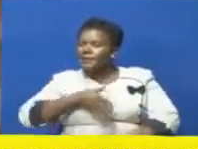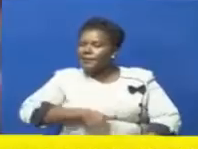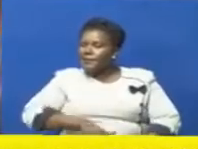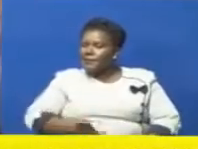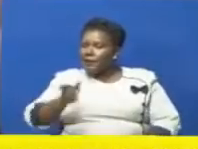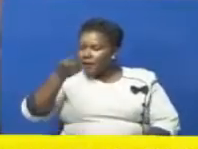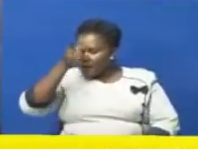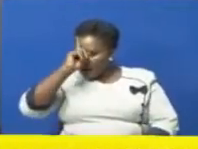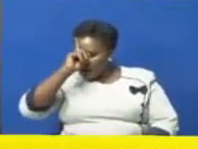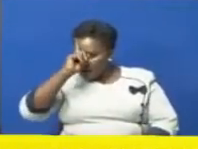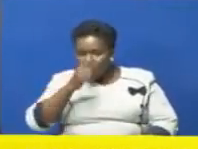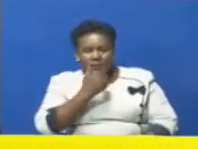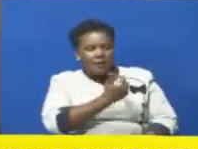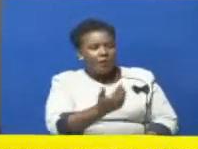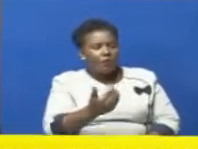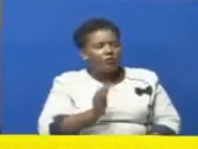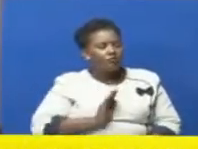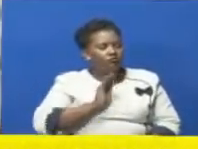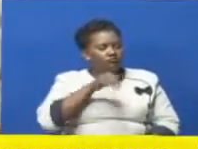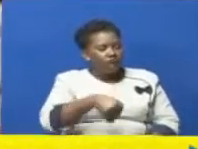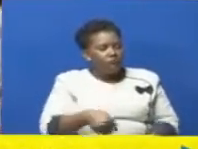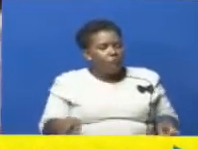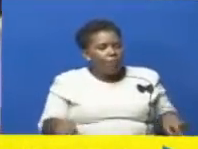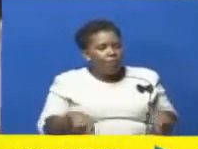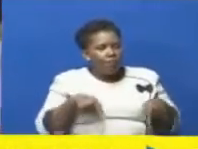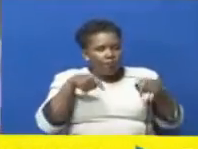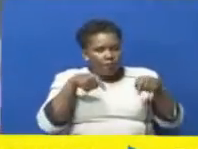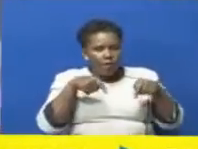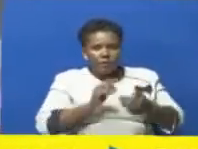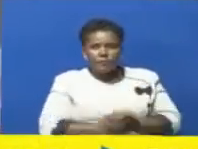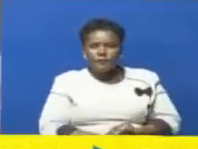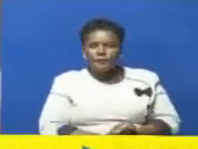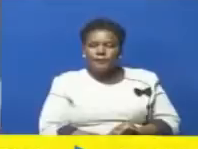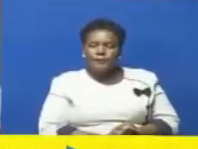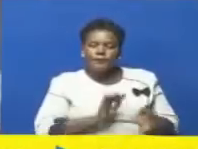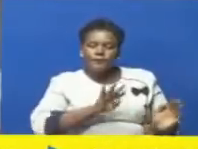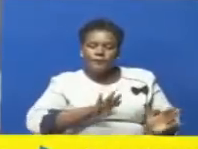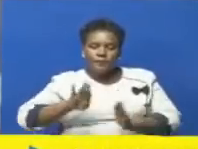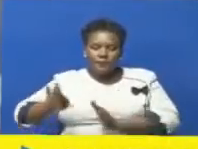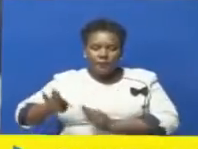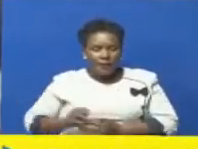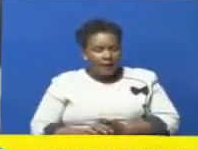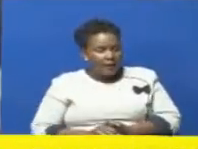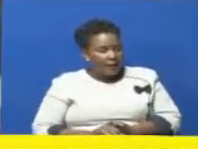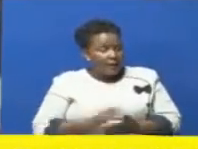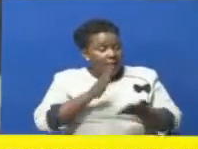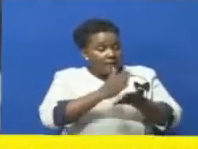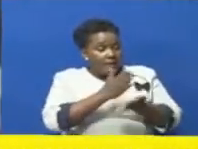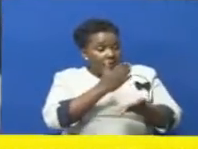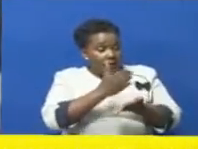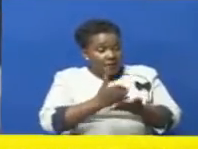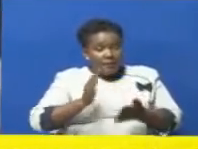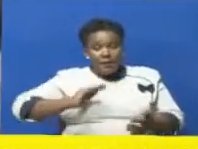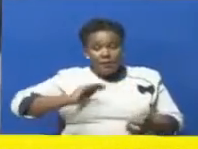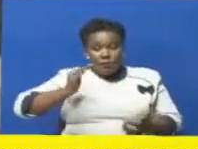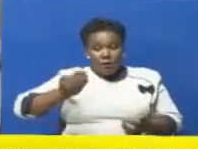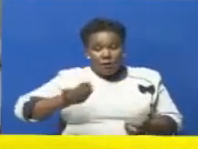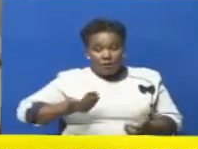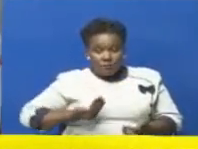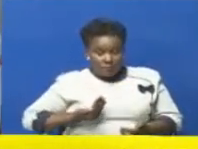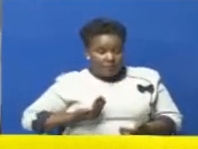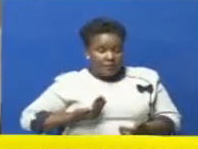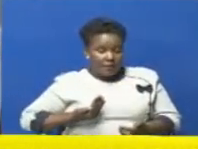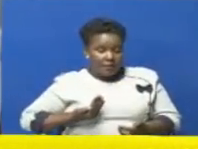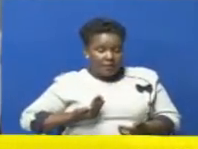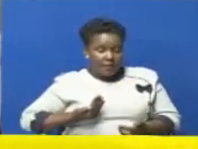huku watoto wakikabiliwa na utapia mlo. Na kesi ya mwanamke ambaye anatuhumiwa kuhusika katika mauaji ya kimbari wakati wa utawala wa Nazi